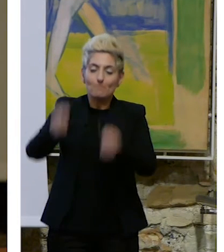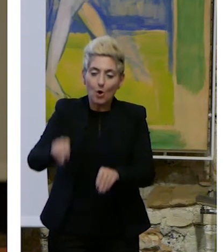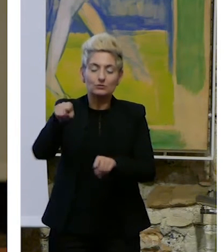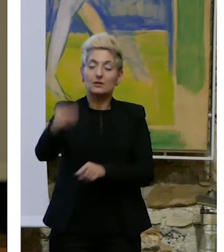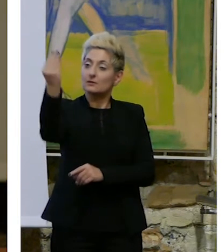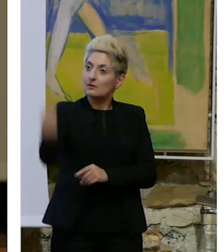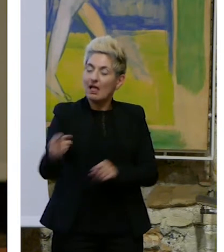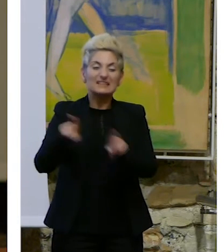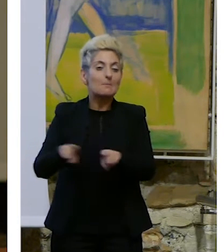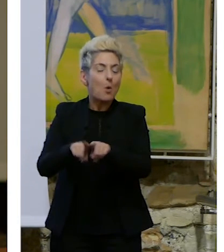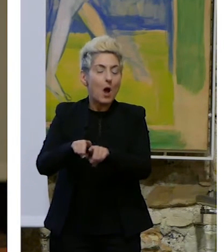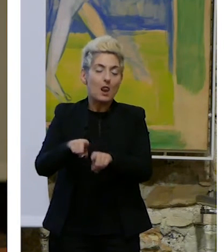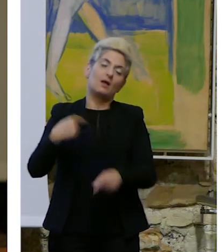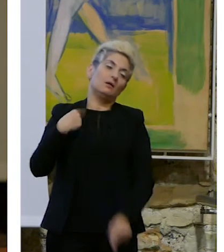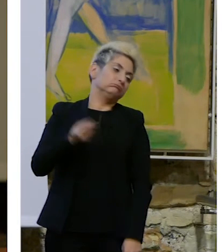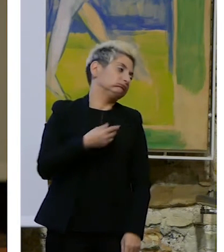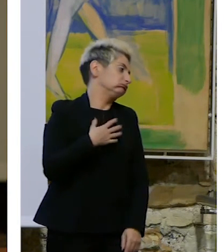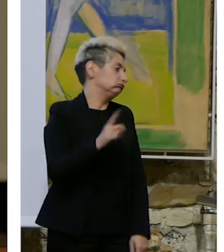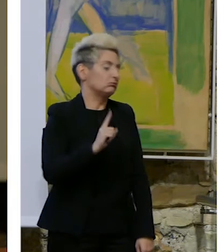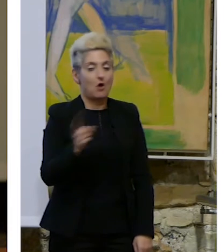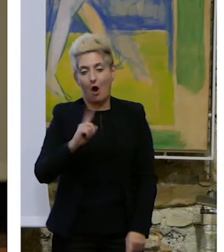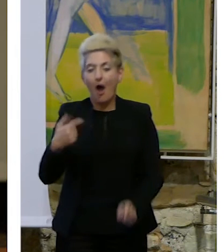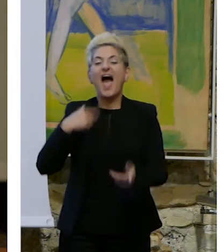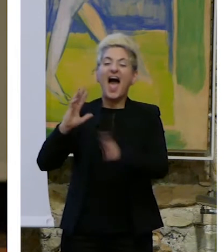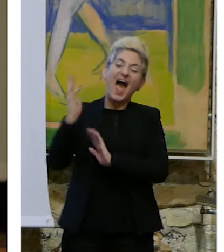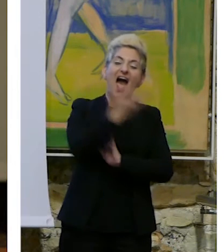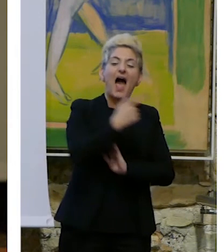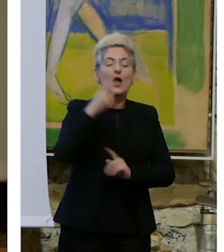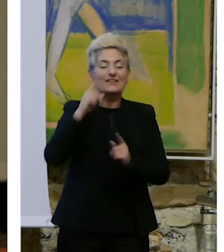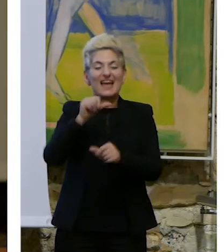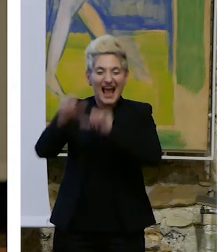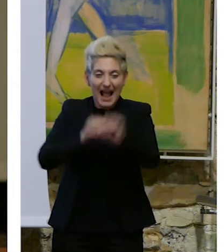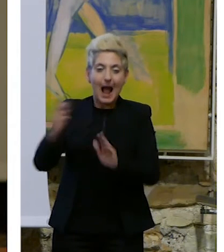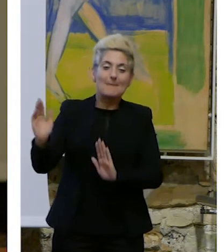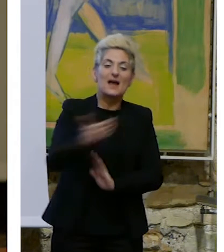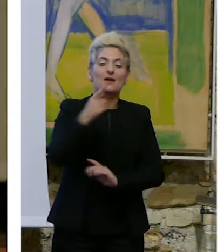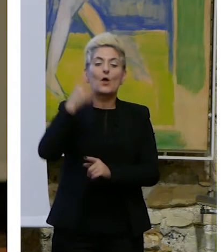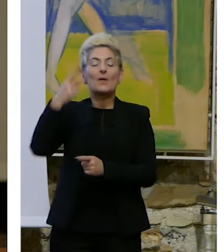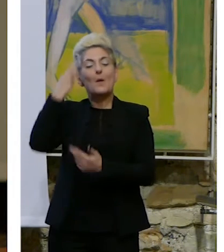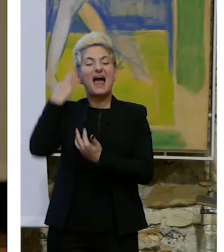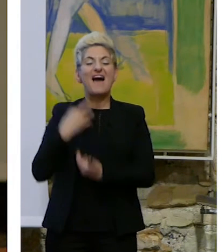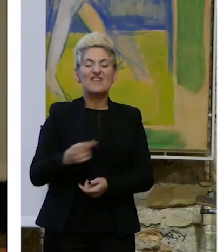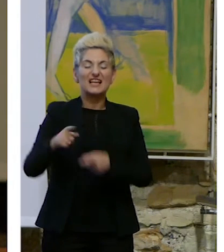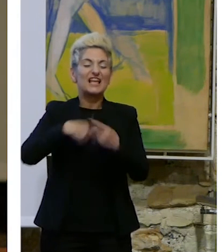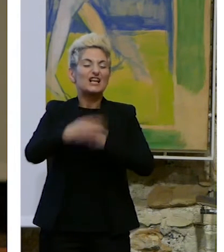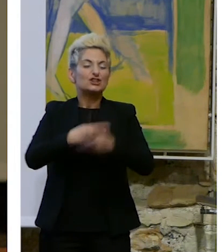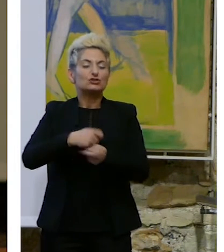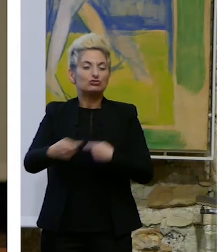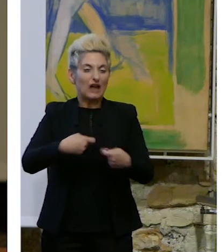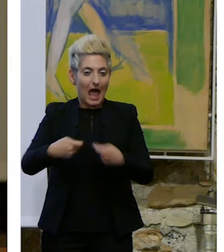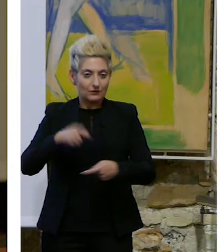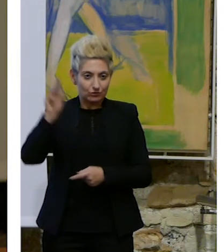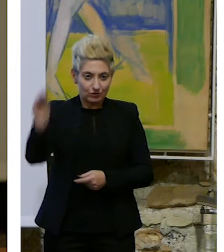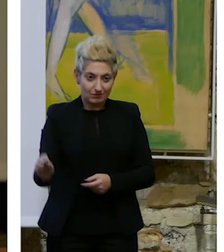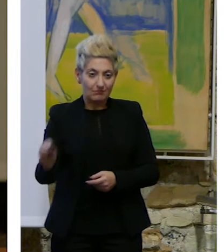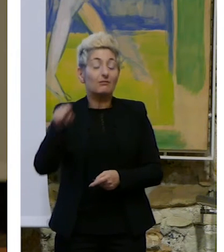devo trovare un'altra roba, la Venere degli stracci, per esempio, quella del mio amico di Biella. Cioè devo trovare la sorpresa, è